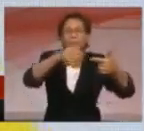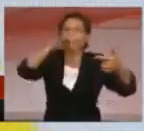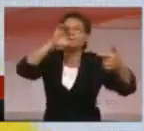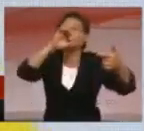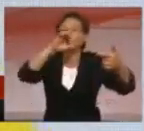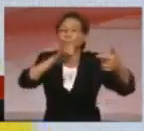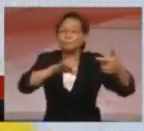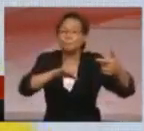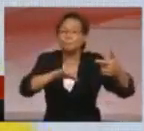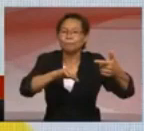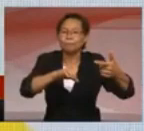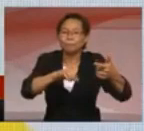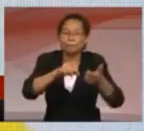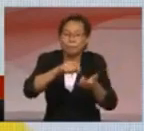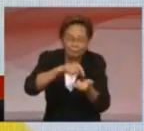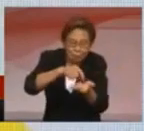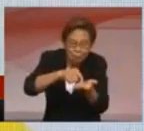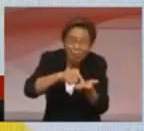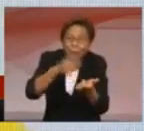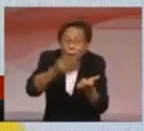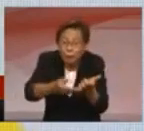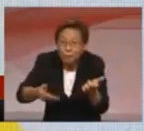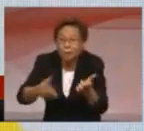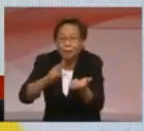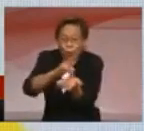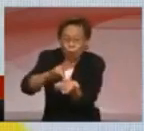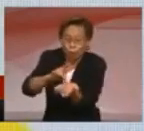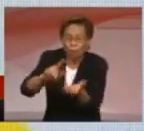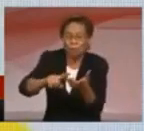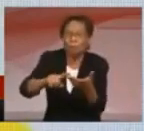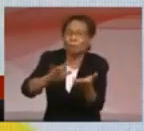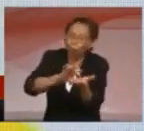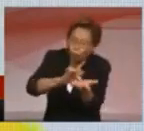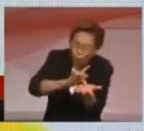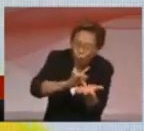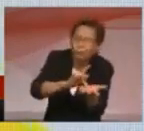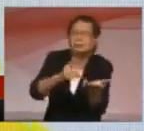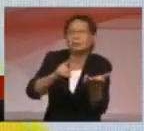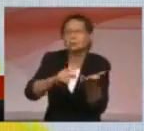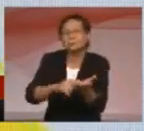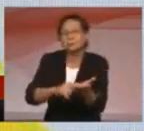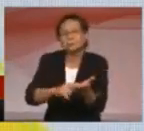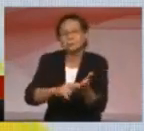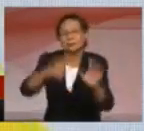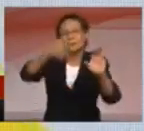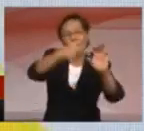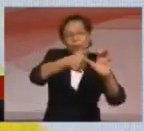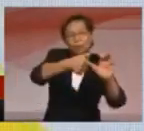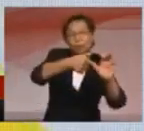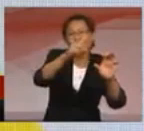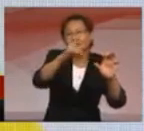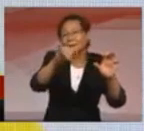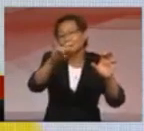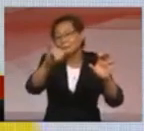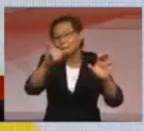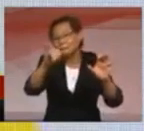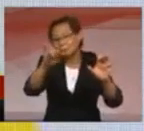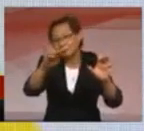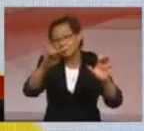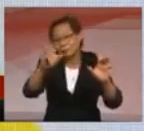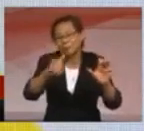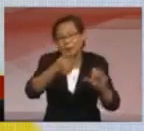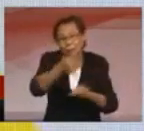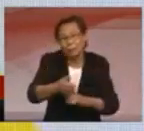minuman, peranti perubatan, ubat-ubatan, petrokimia, peralatan